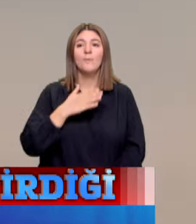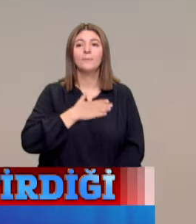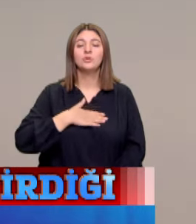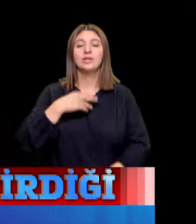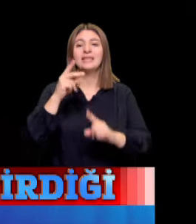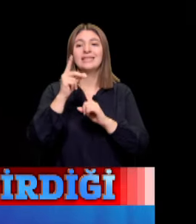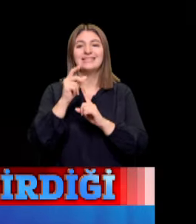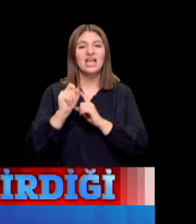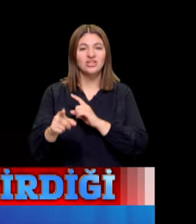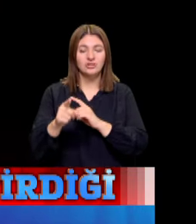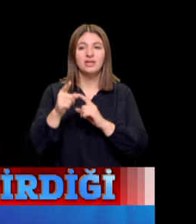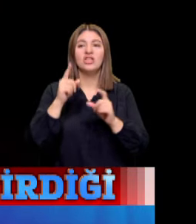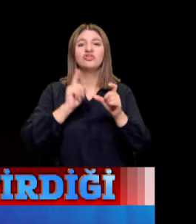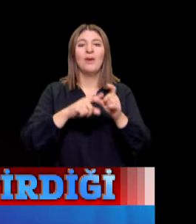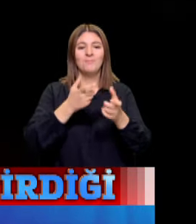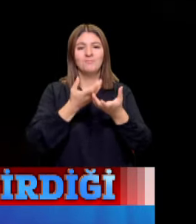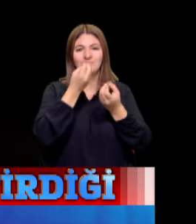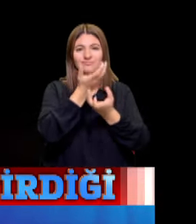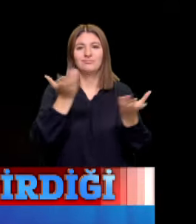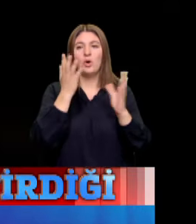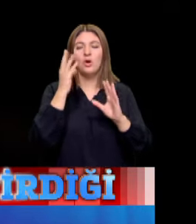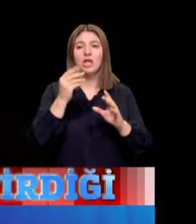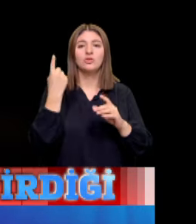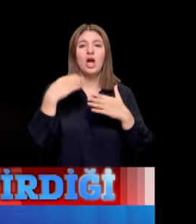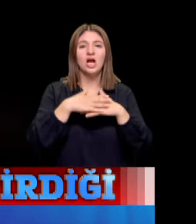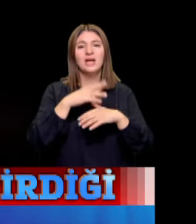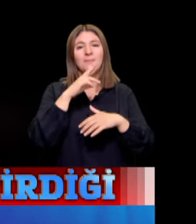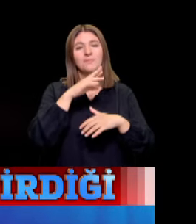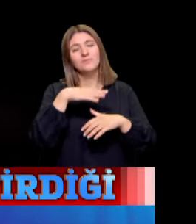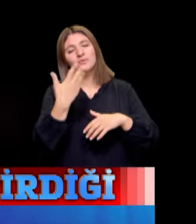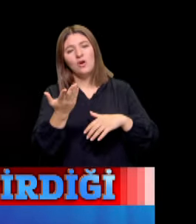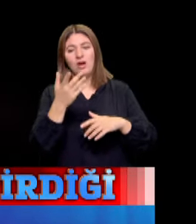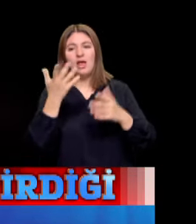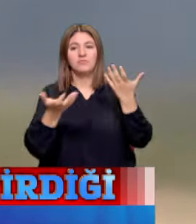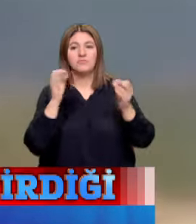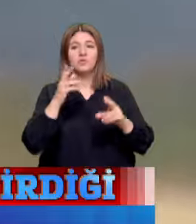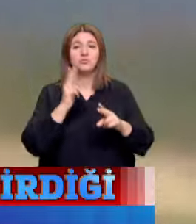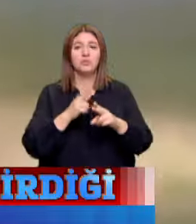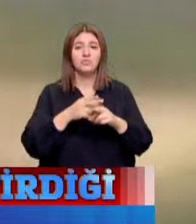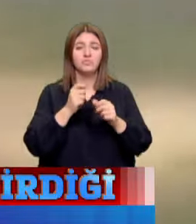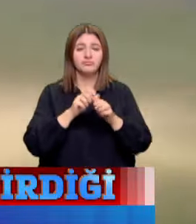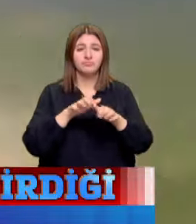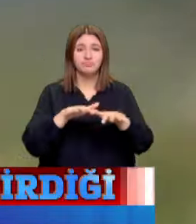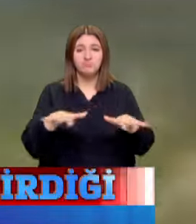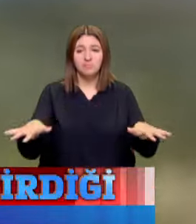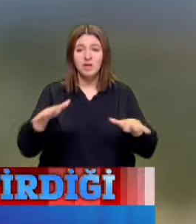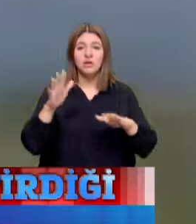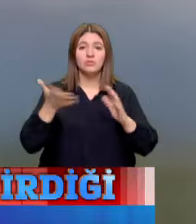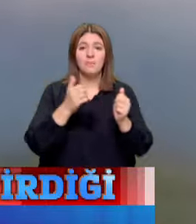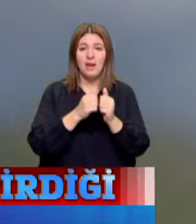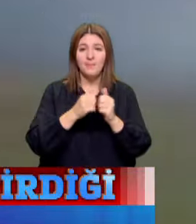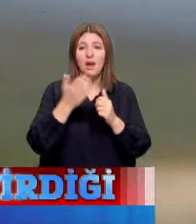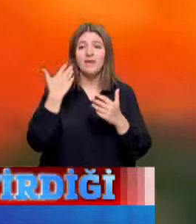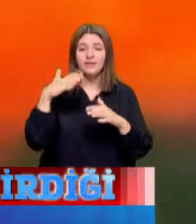Bursa'nın İznik ilçesinde Çamlık alanda dün akşamüstü başladı yangın. Alevler rüzgarın etkisiyle kısa sürede büyüdü. Ekipler